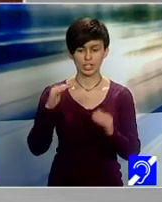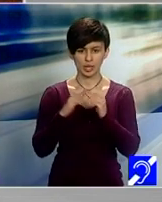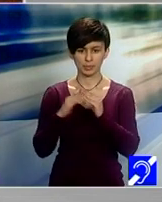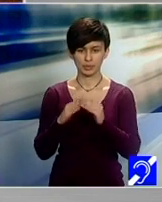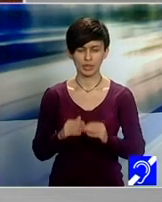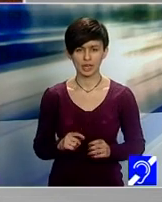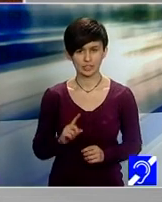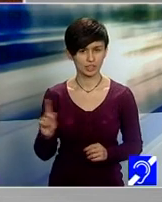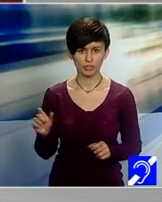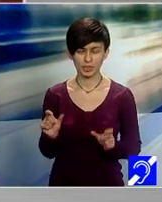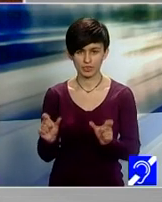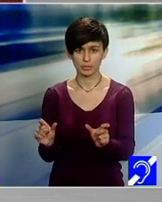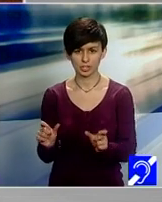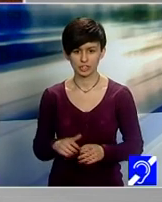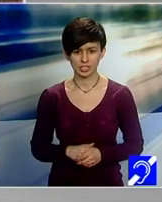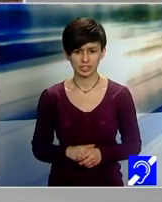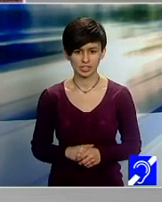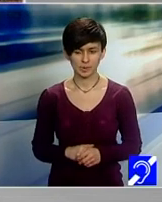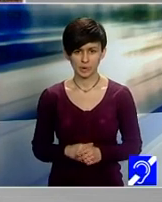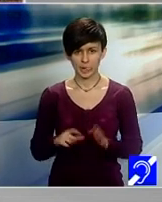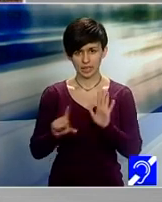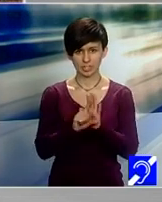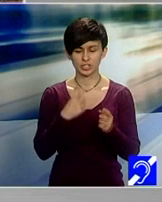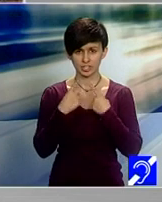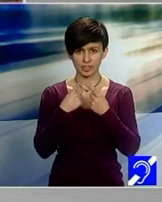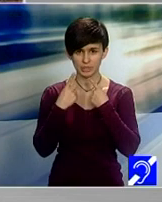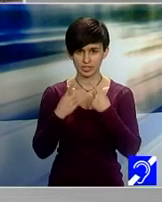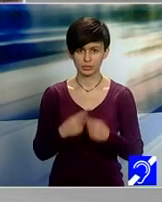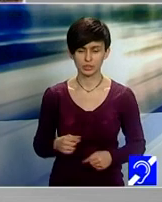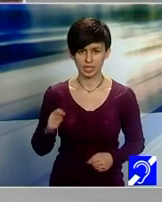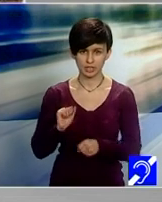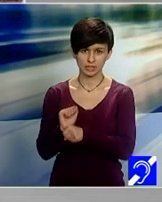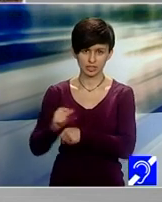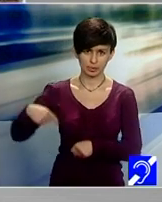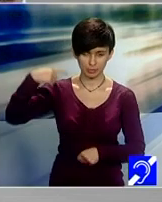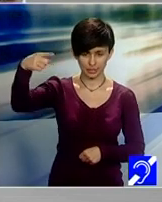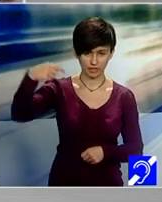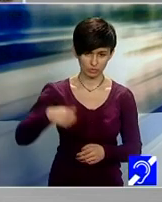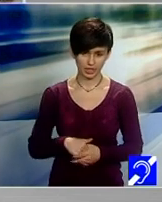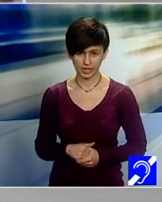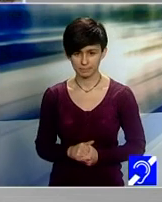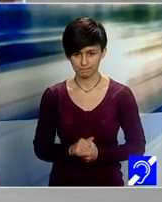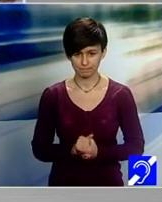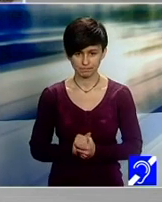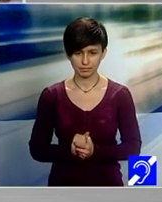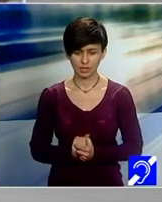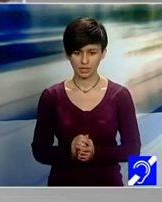băncilor. Legea dării în plată se va discuta săptămâna viitoare în Camera Deputaților, care va avea ultimul cuvânt.